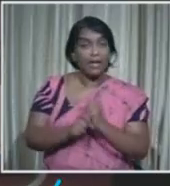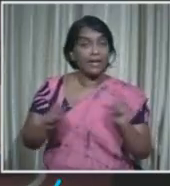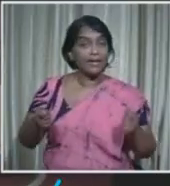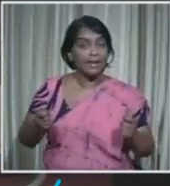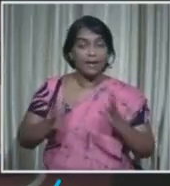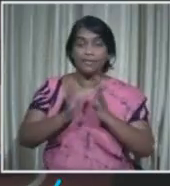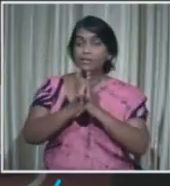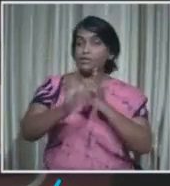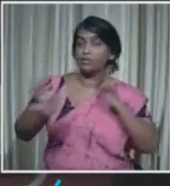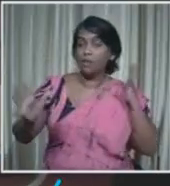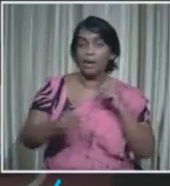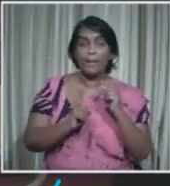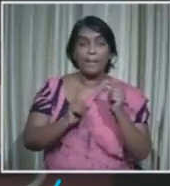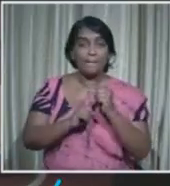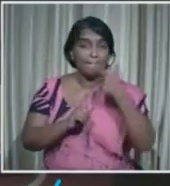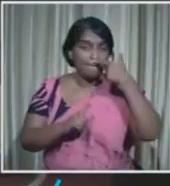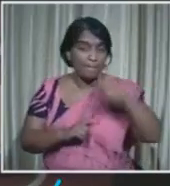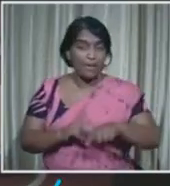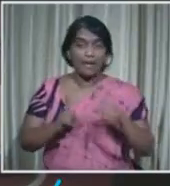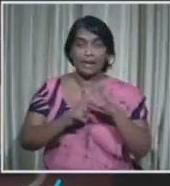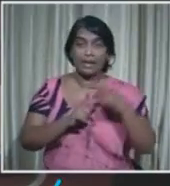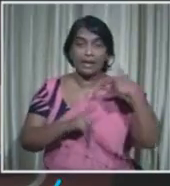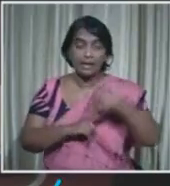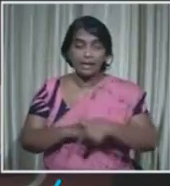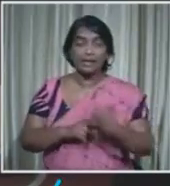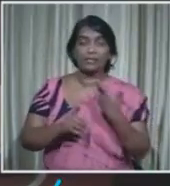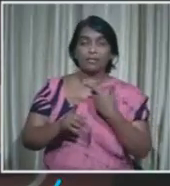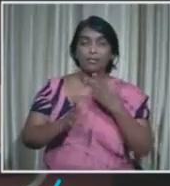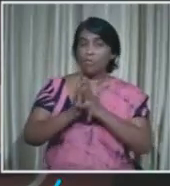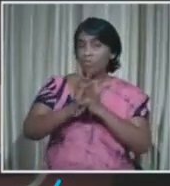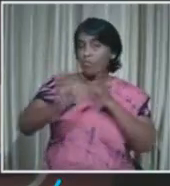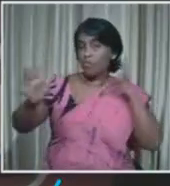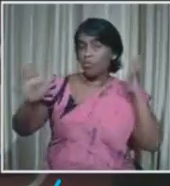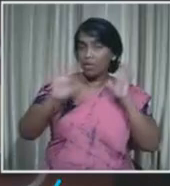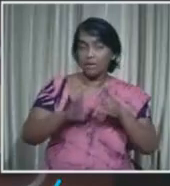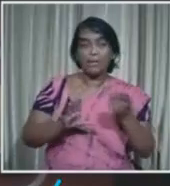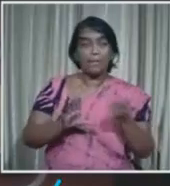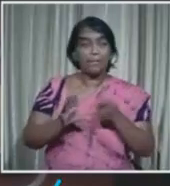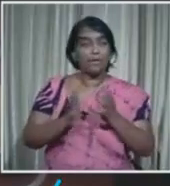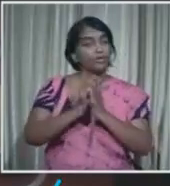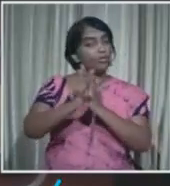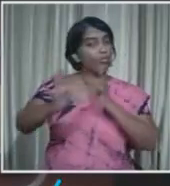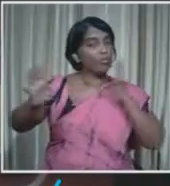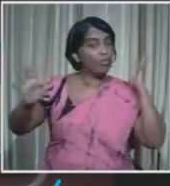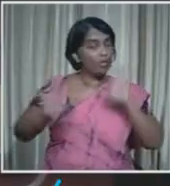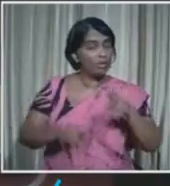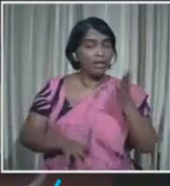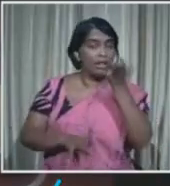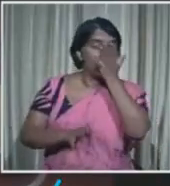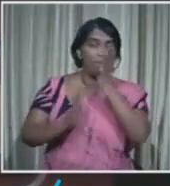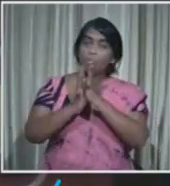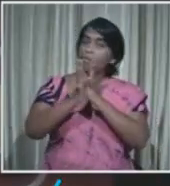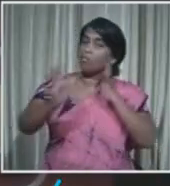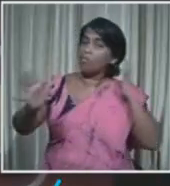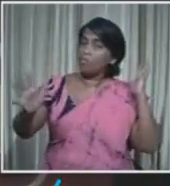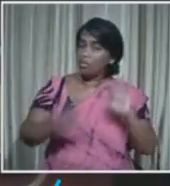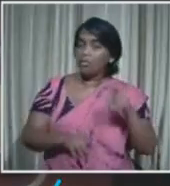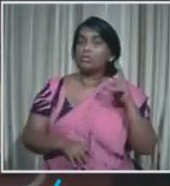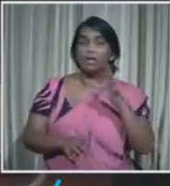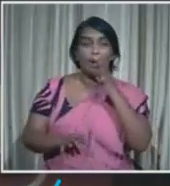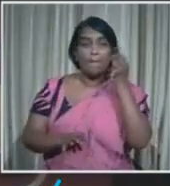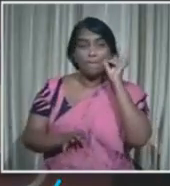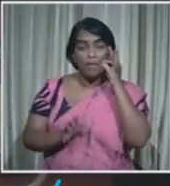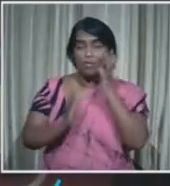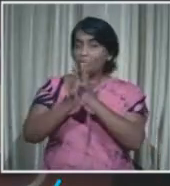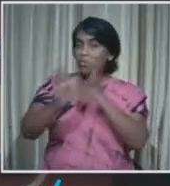ඉන්න පෙට්‍රල් ඩීසල් භූමි තෙල් පෝලිමේ ඉන්න කිරිපිටි පෝලිමේ ඉන්න සීනි පෝලිමේ ඉන්න පරිප්පු